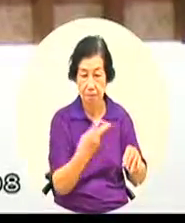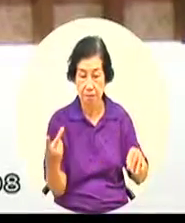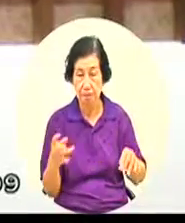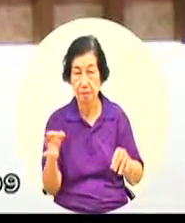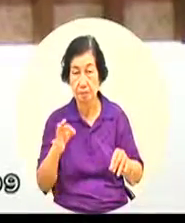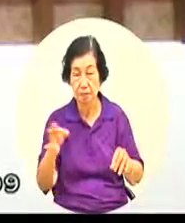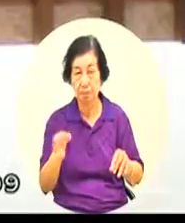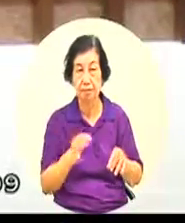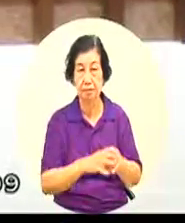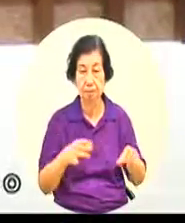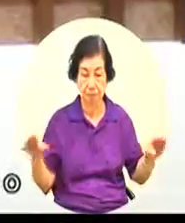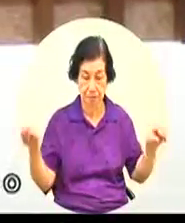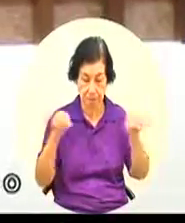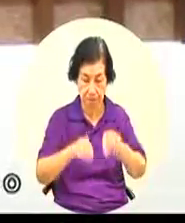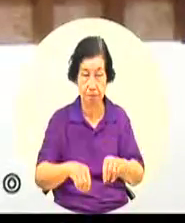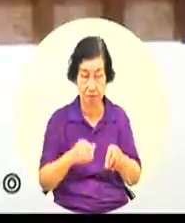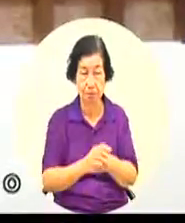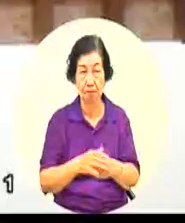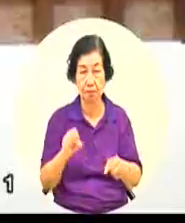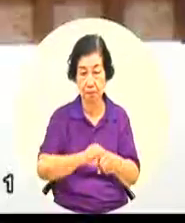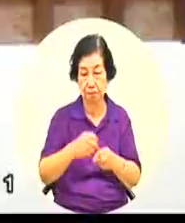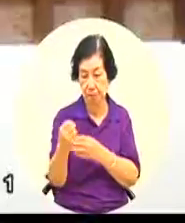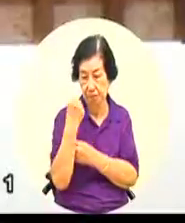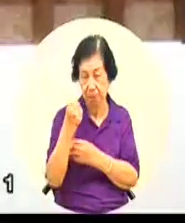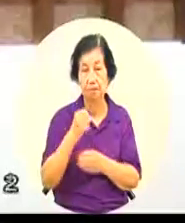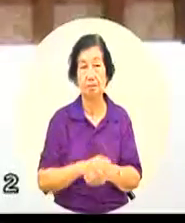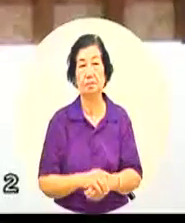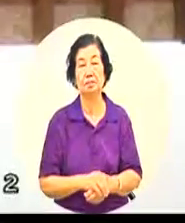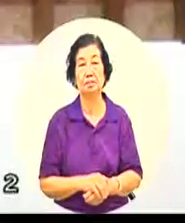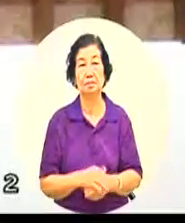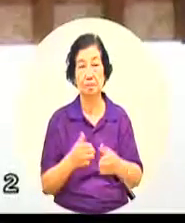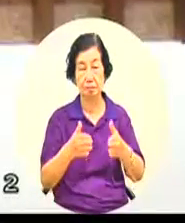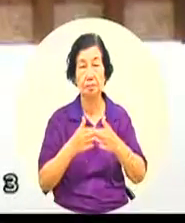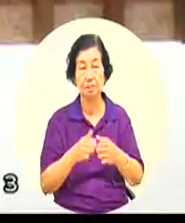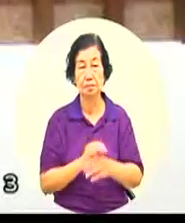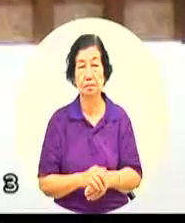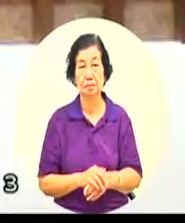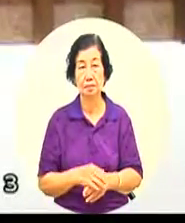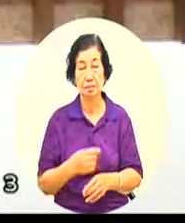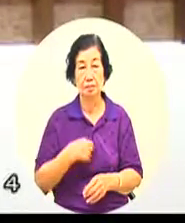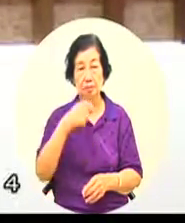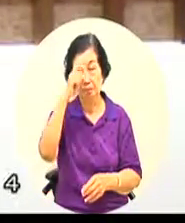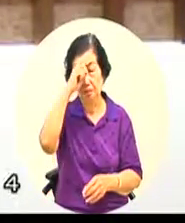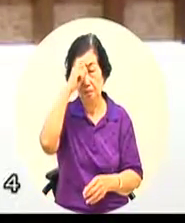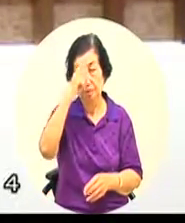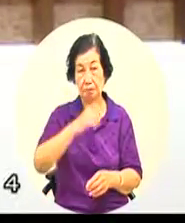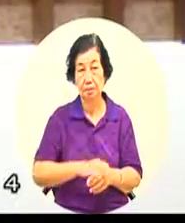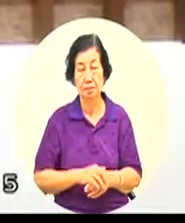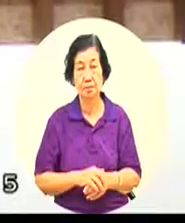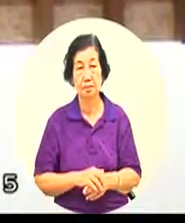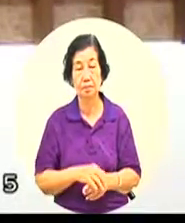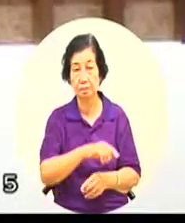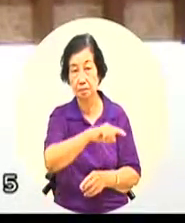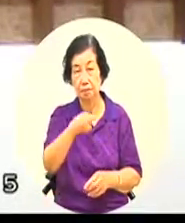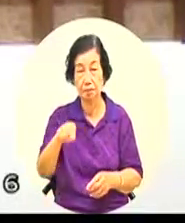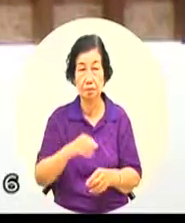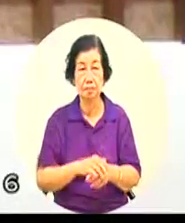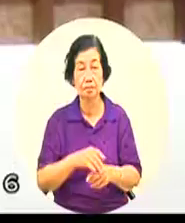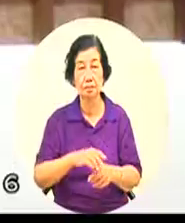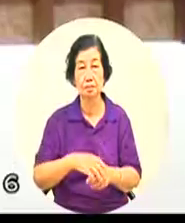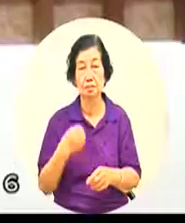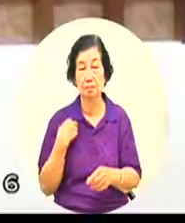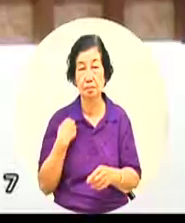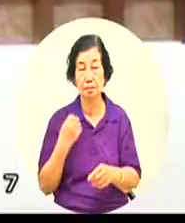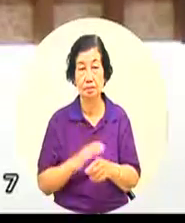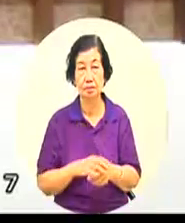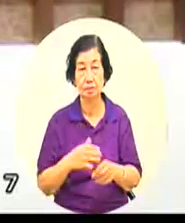好不好？好，谢谢哦。那最后我想呢，我希望说，其实我们知道学校的老师很多人